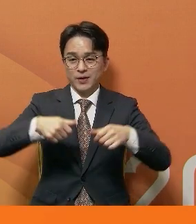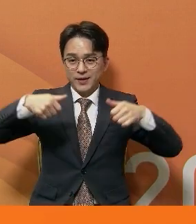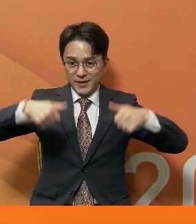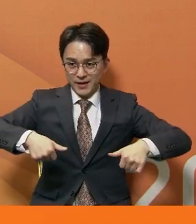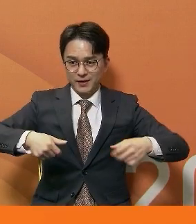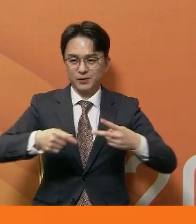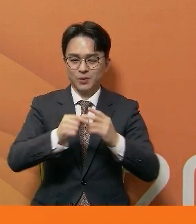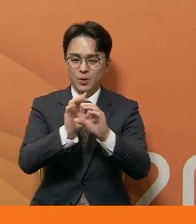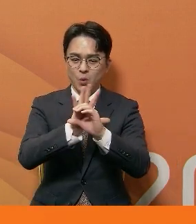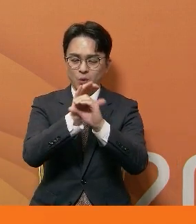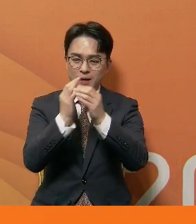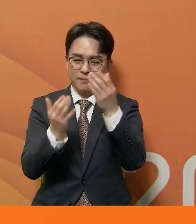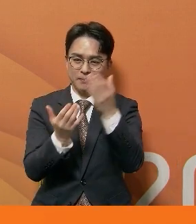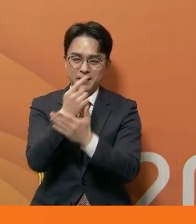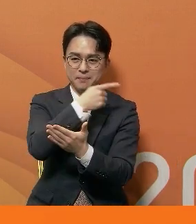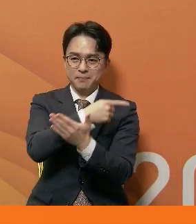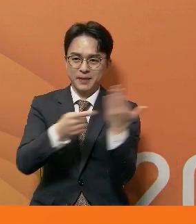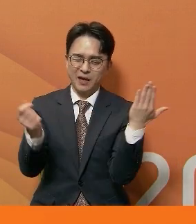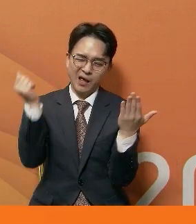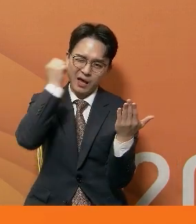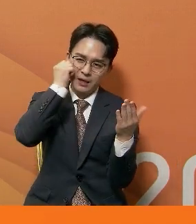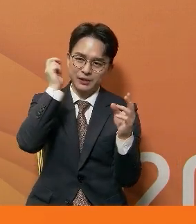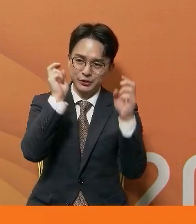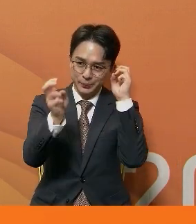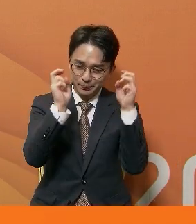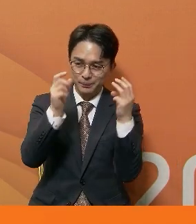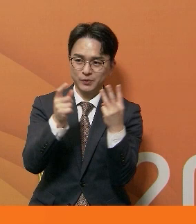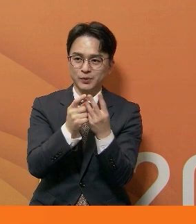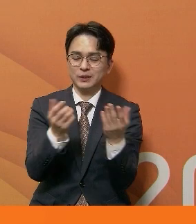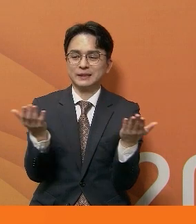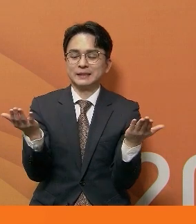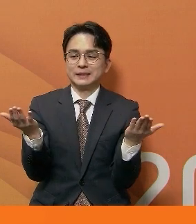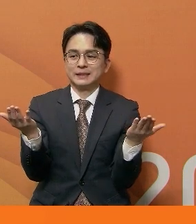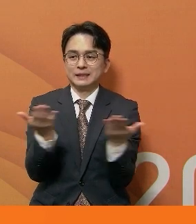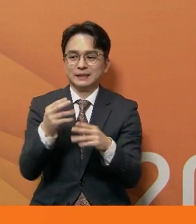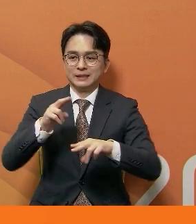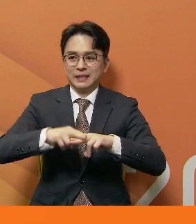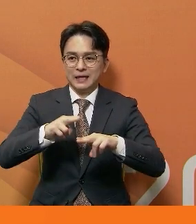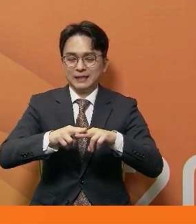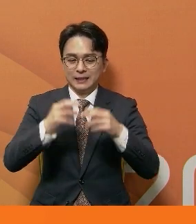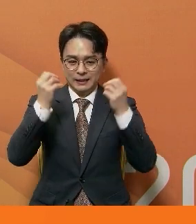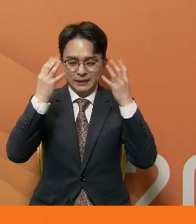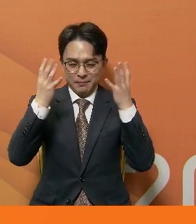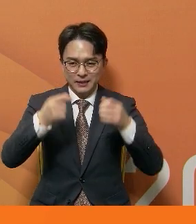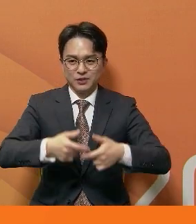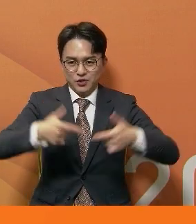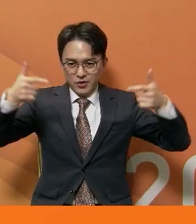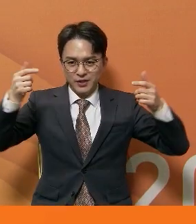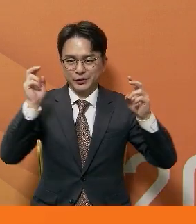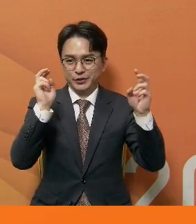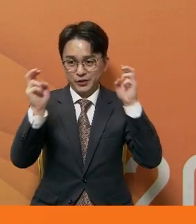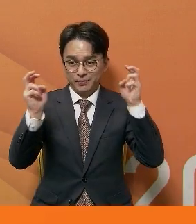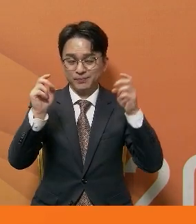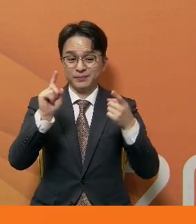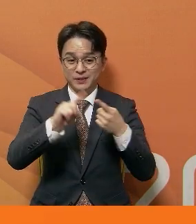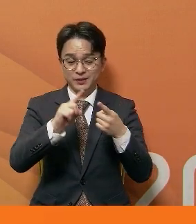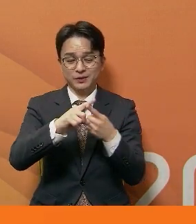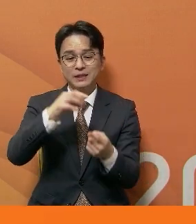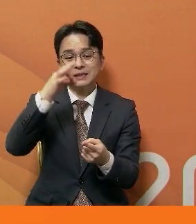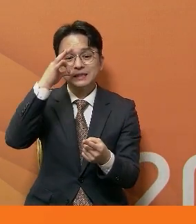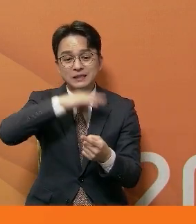코로나 등과 같은 재해를 입으셨다거나 그리고 그 사업체에서 일자리를 창출하셨다거나 이런 대상들이